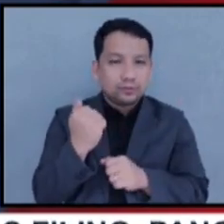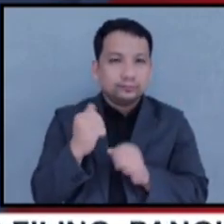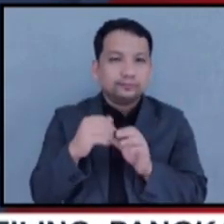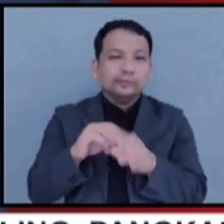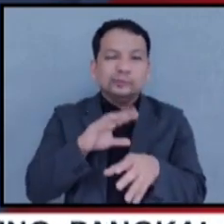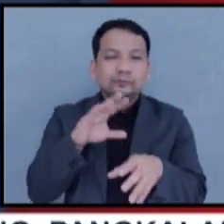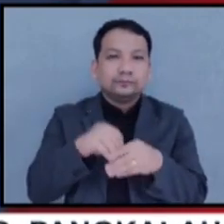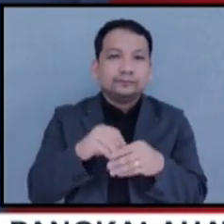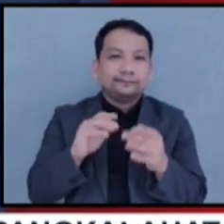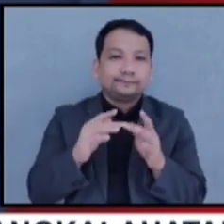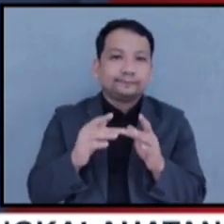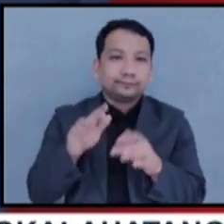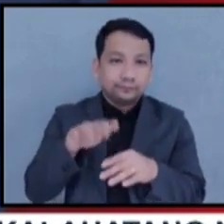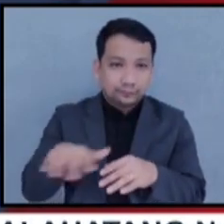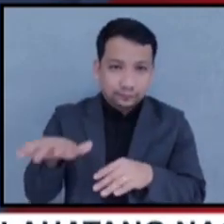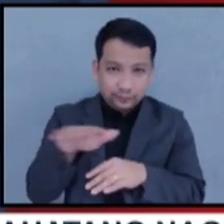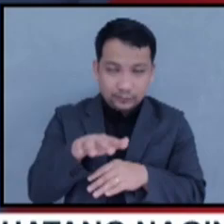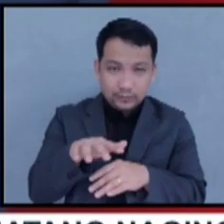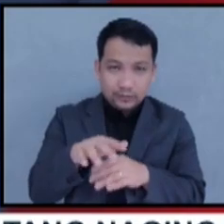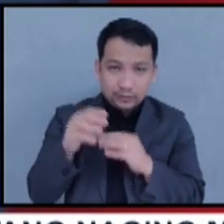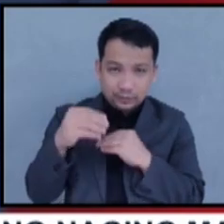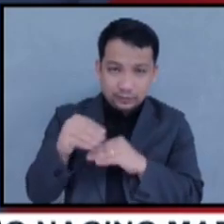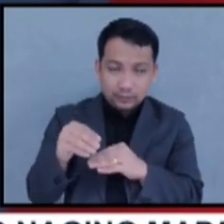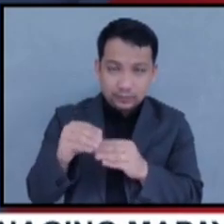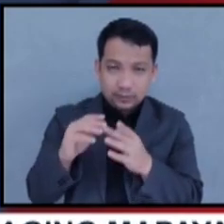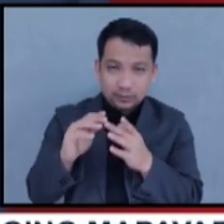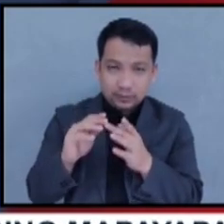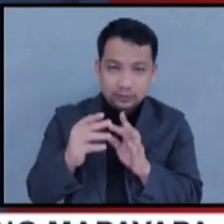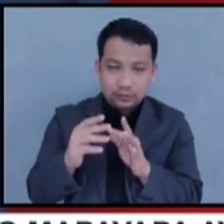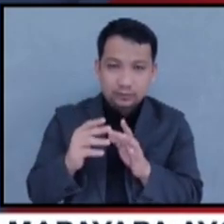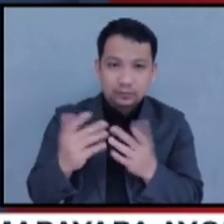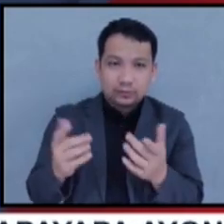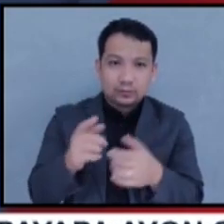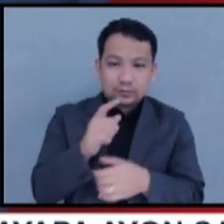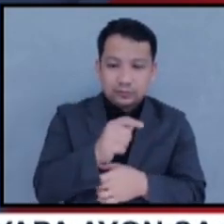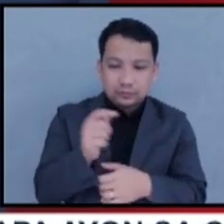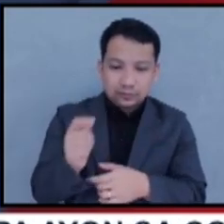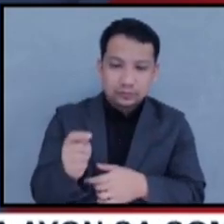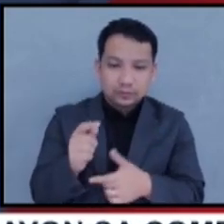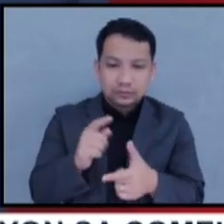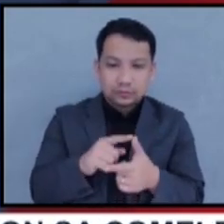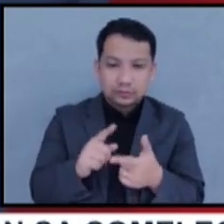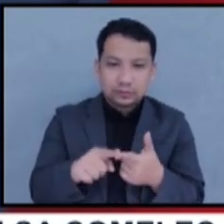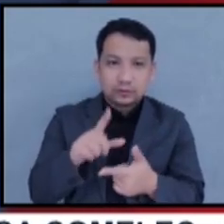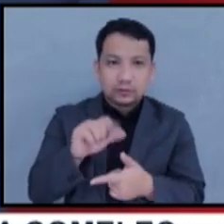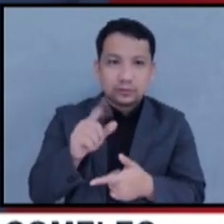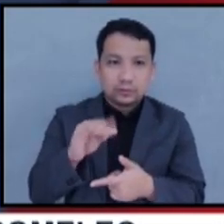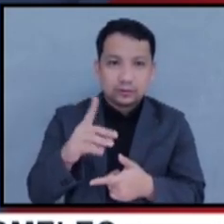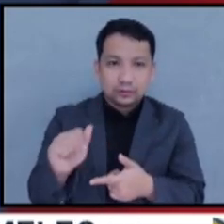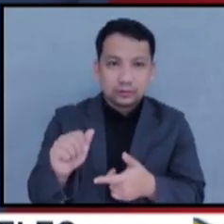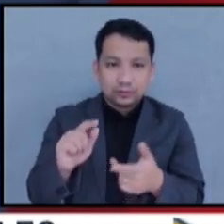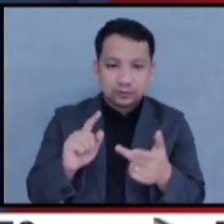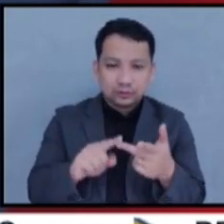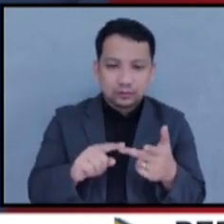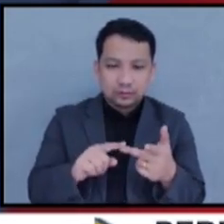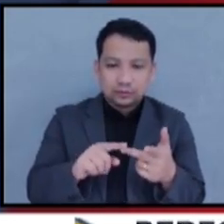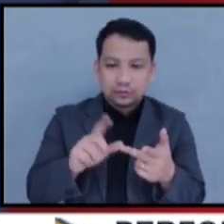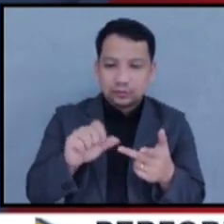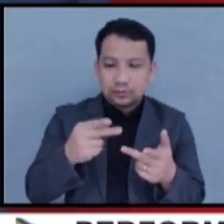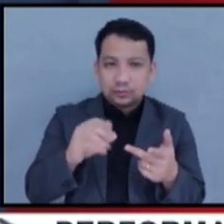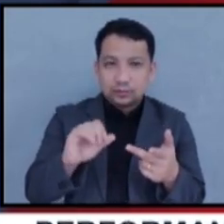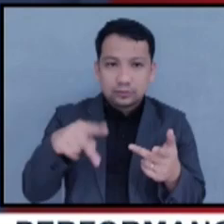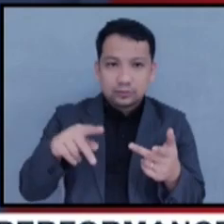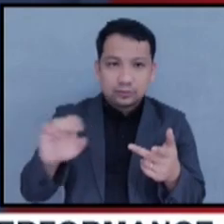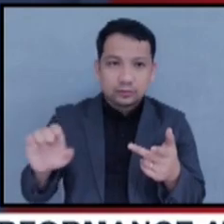now participating sa lahat po ng mga marketing online platforms like TikTok, Lazada, Shopee,